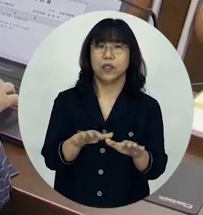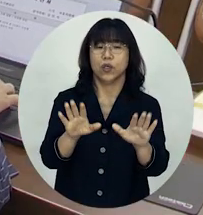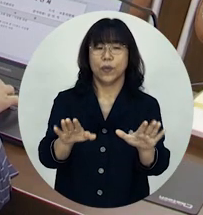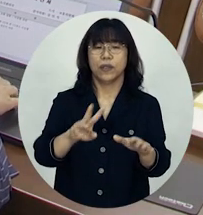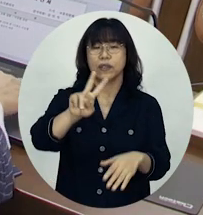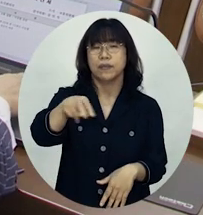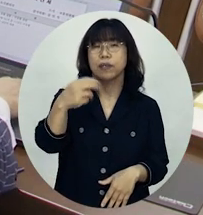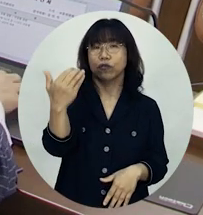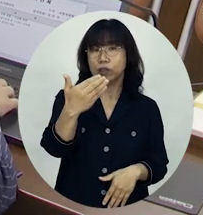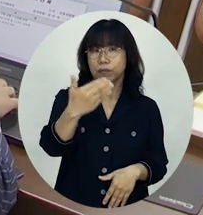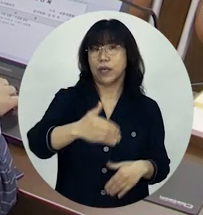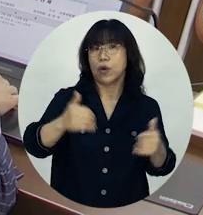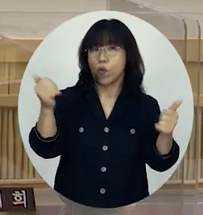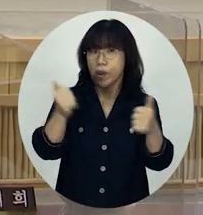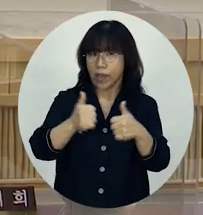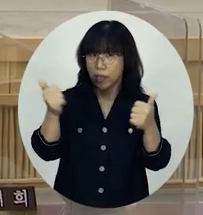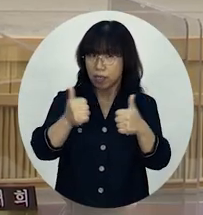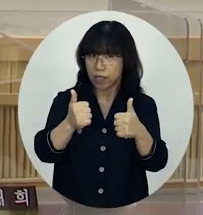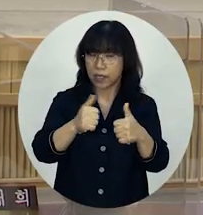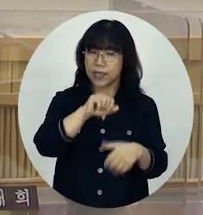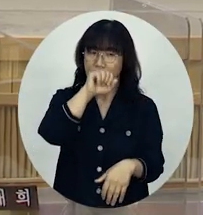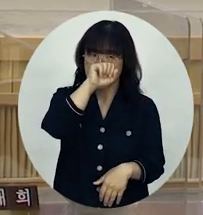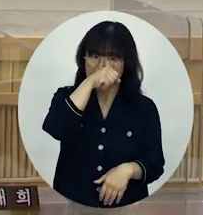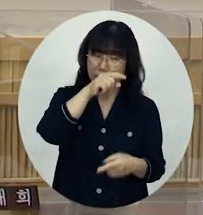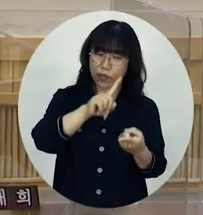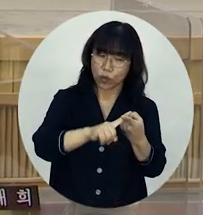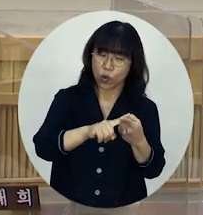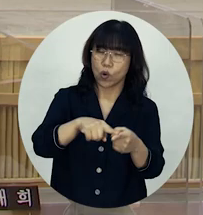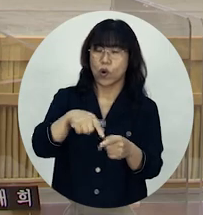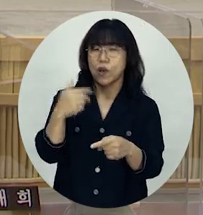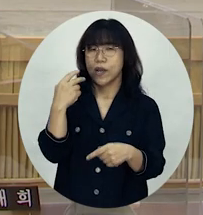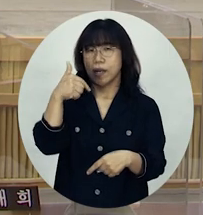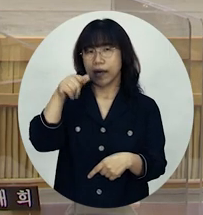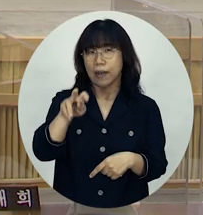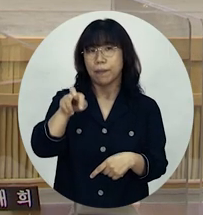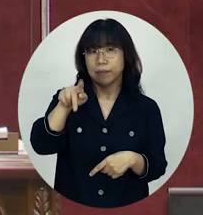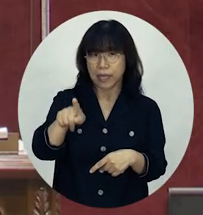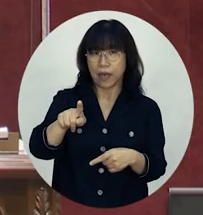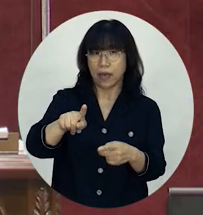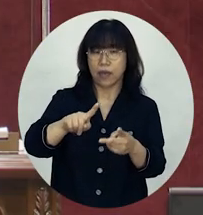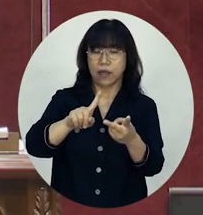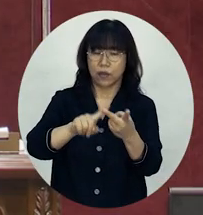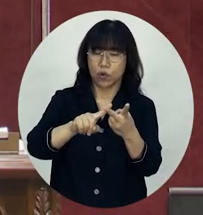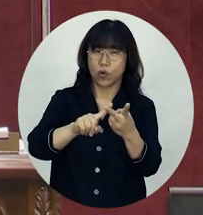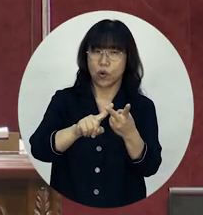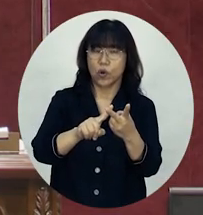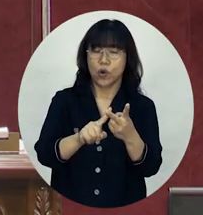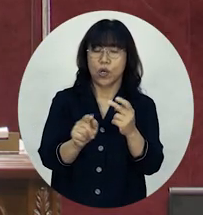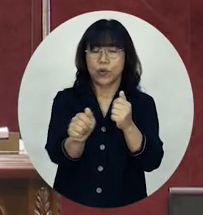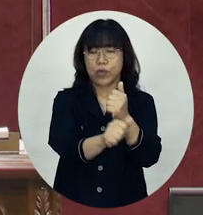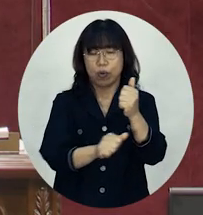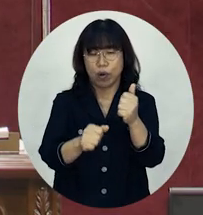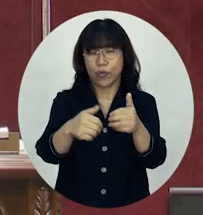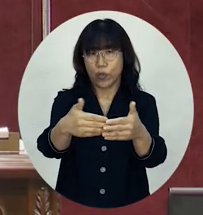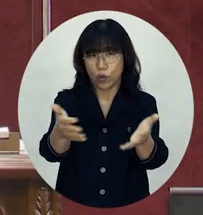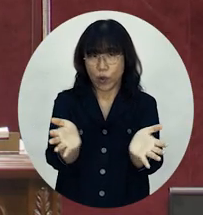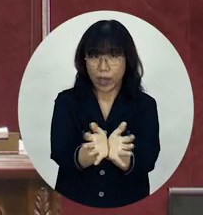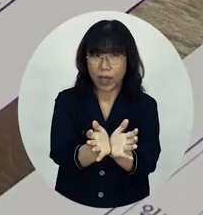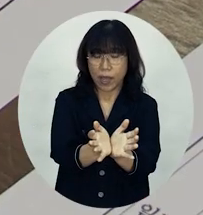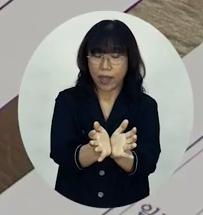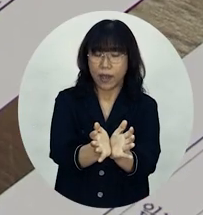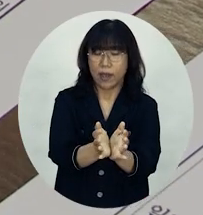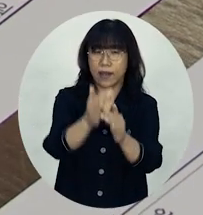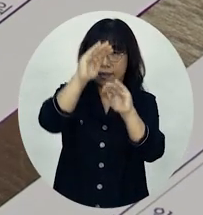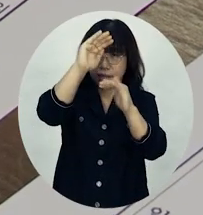한편 이번 제 290회 제 1차 정례회 는 예산안 심의와 행정사무감사를 비롯해 강 위원회 * 안건